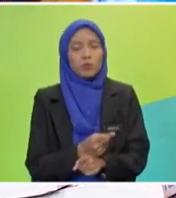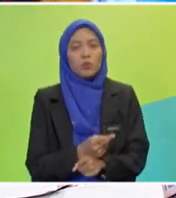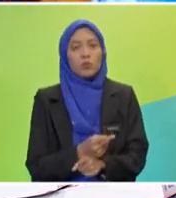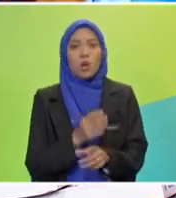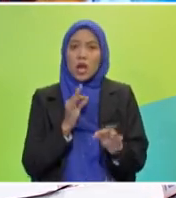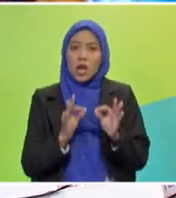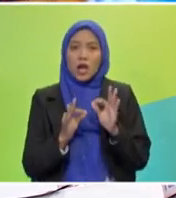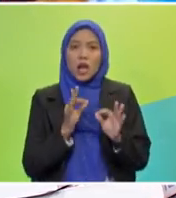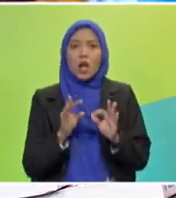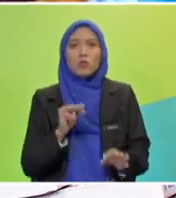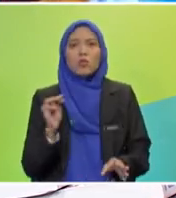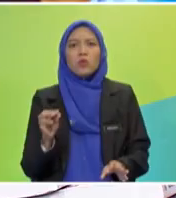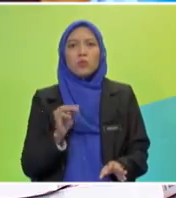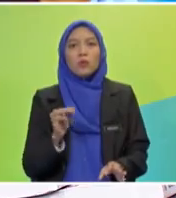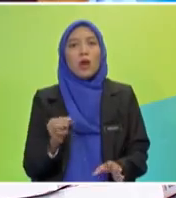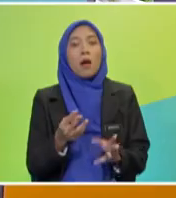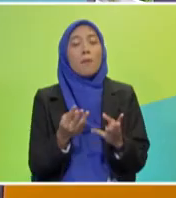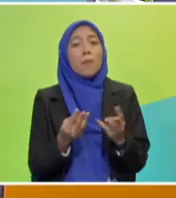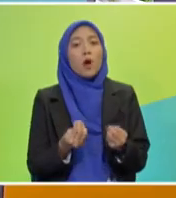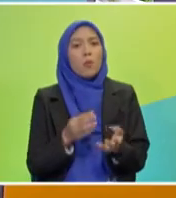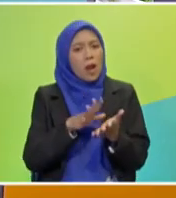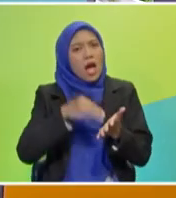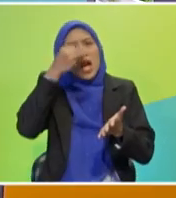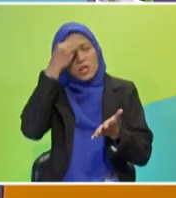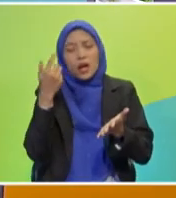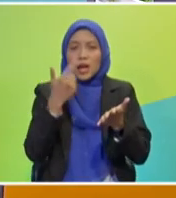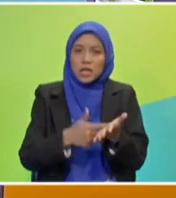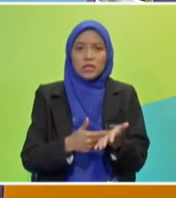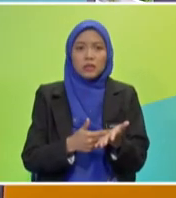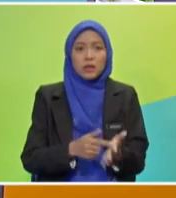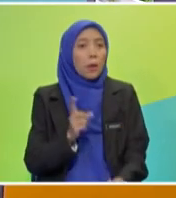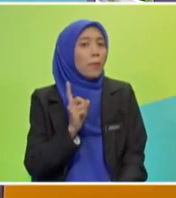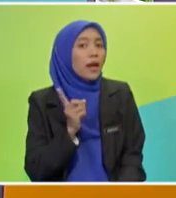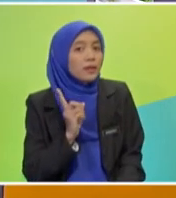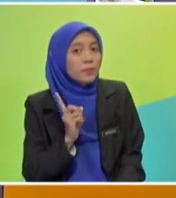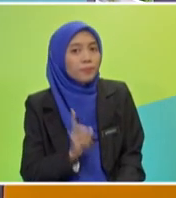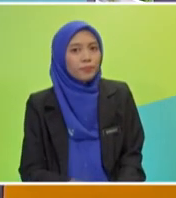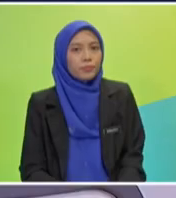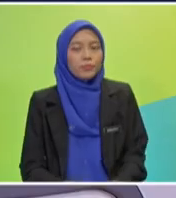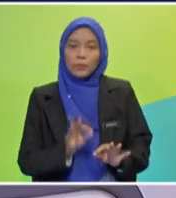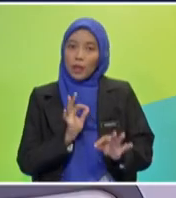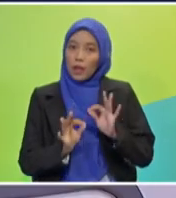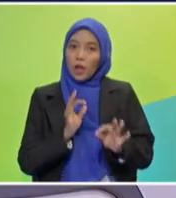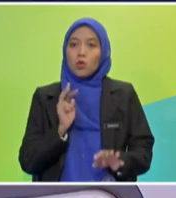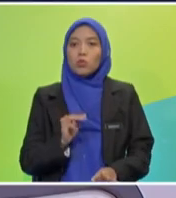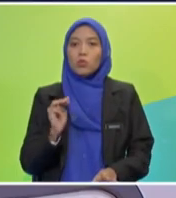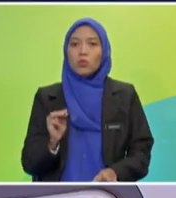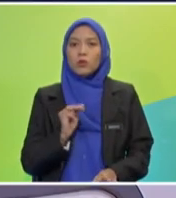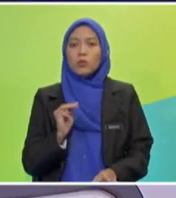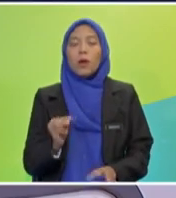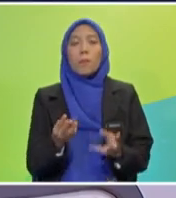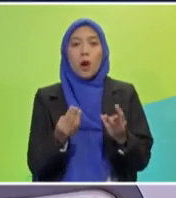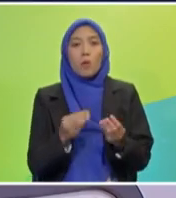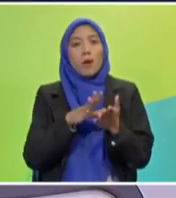pemahaman mereka, di manakah mereka boleh mendapatkan sumber-sumber rujukan ni, cikgu? Ya juga, Mira. Baiklah, jika murid-murid ataupun guru ataupun ibu